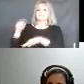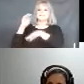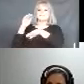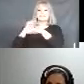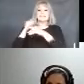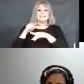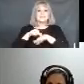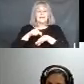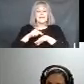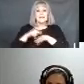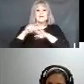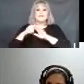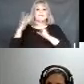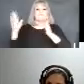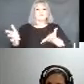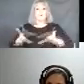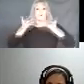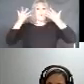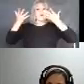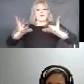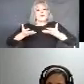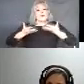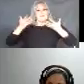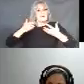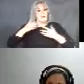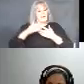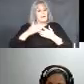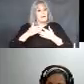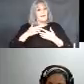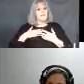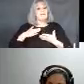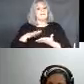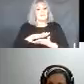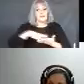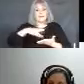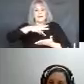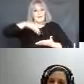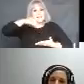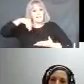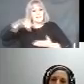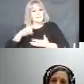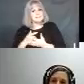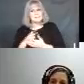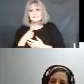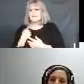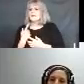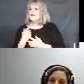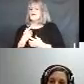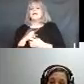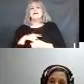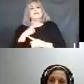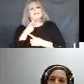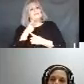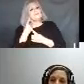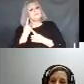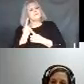Ok, daar sal tye van verkoking van die aangezig van die Here kom. Onthou julle dit? Tye van verkoking.